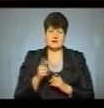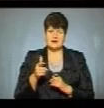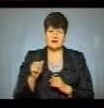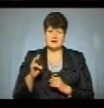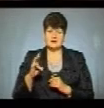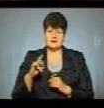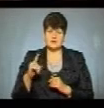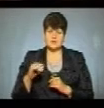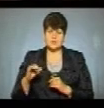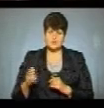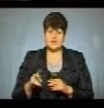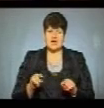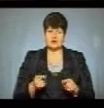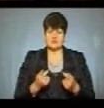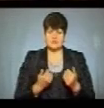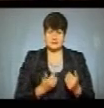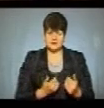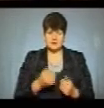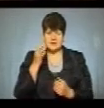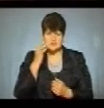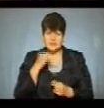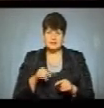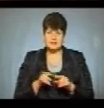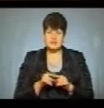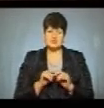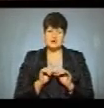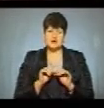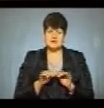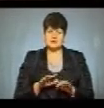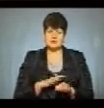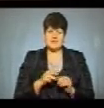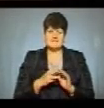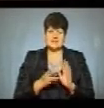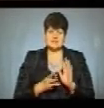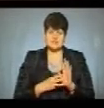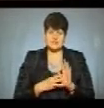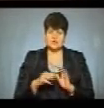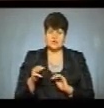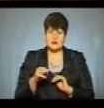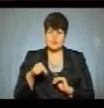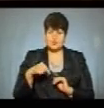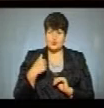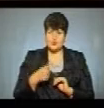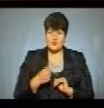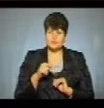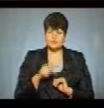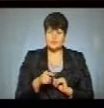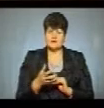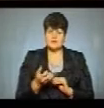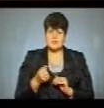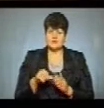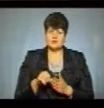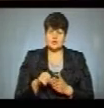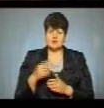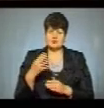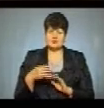та заарештувати їх. Нагадаю, така ж акція була 18 травня цього року. Тоді в ній взяли участь